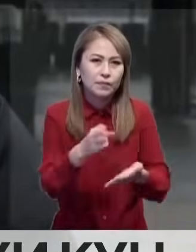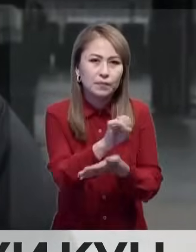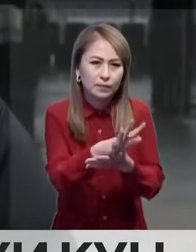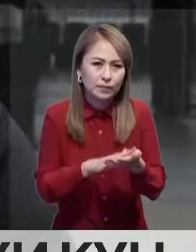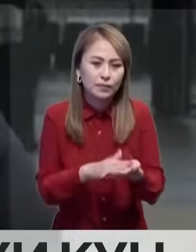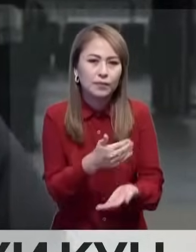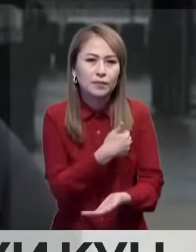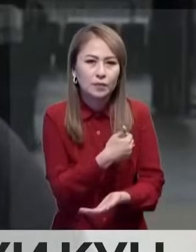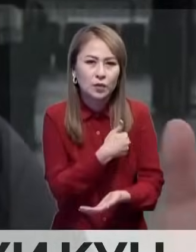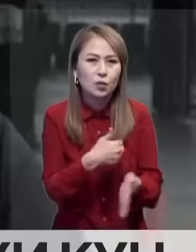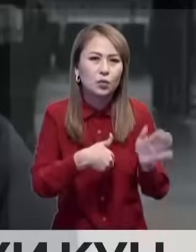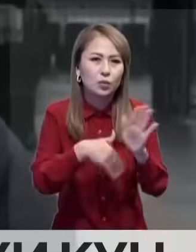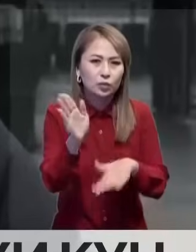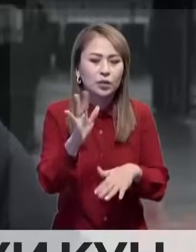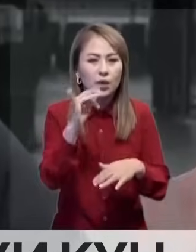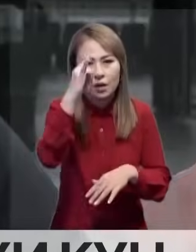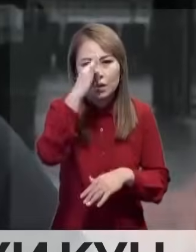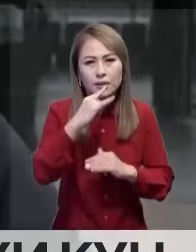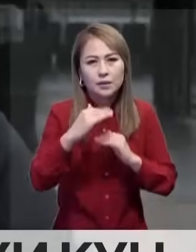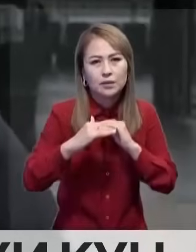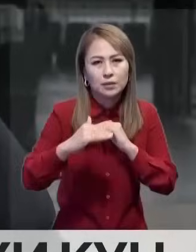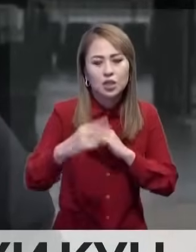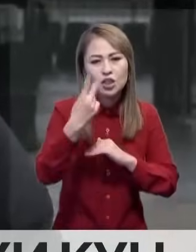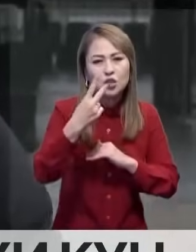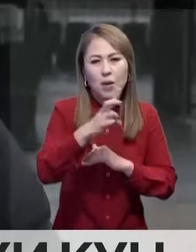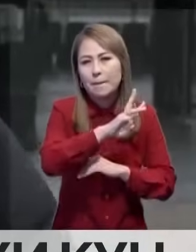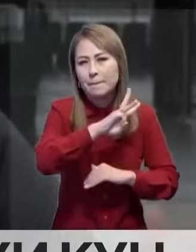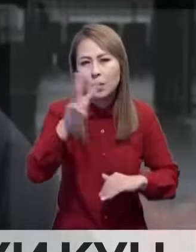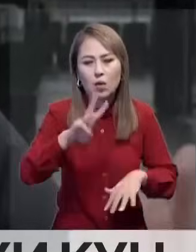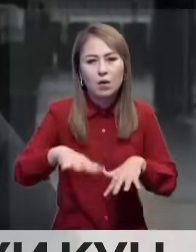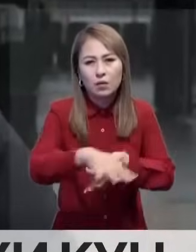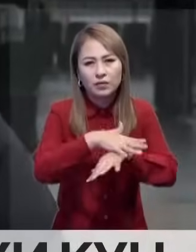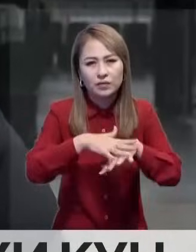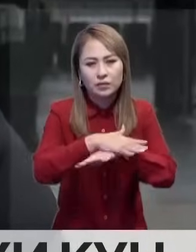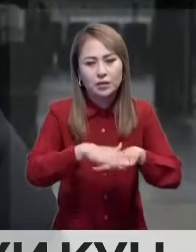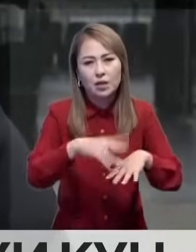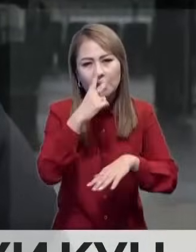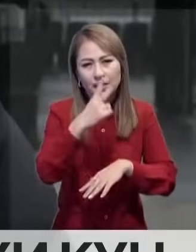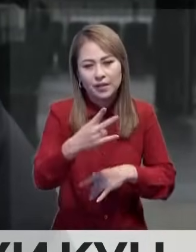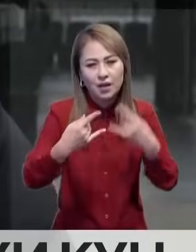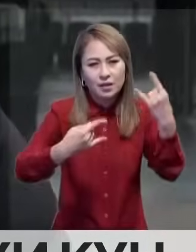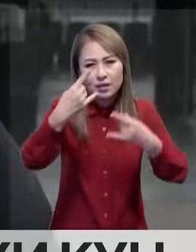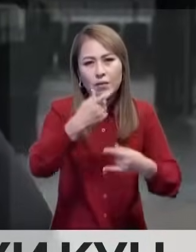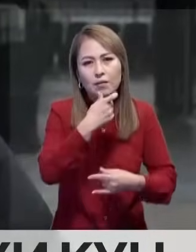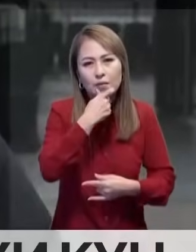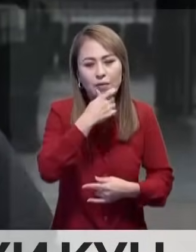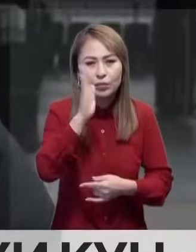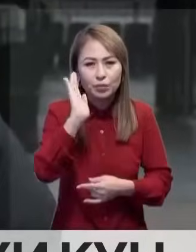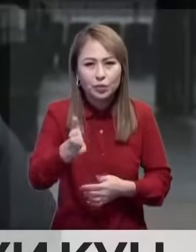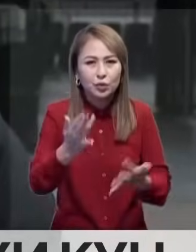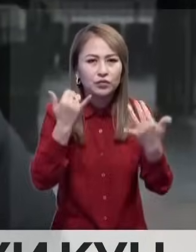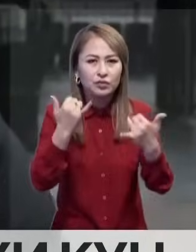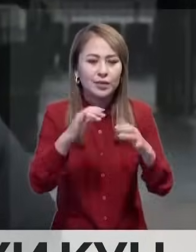жалғастыра түскені абзал. Оны қазақ елінде 20 миллионнан аса адам теледидардың алдында телміріп көреді. Бұған қоса дәл